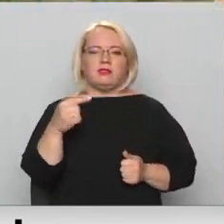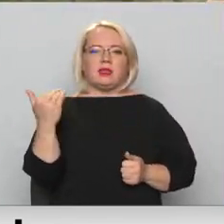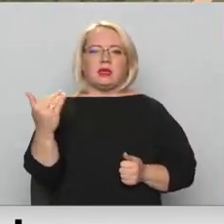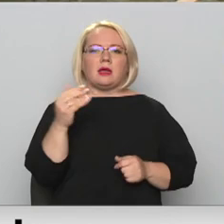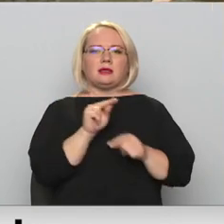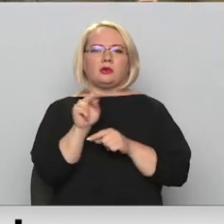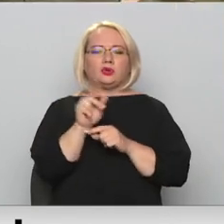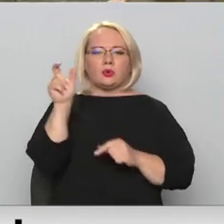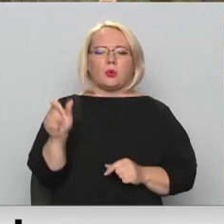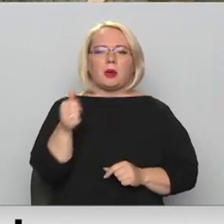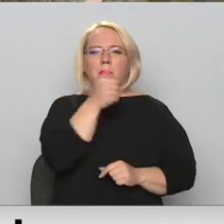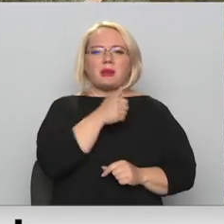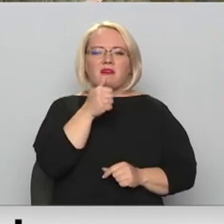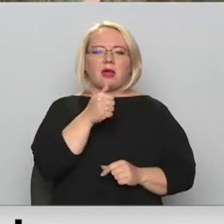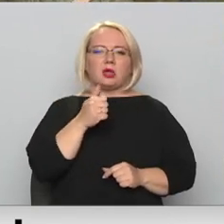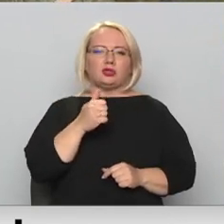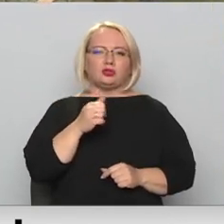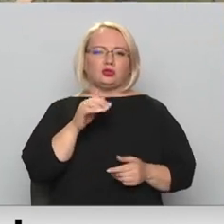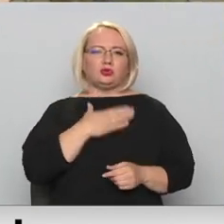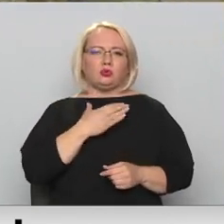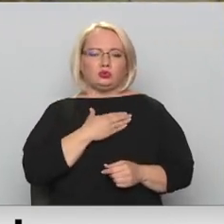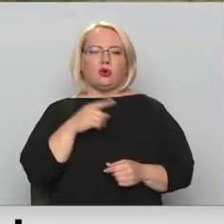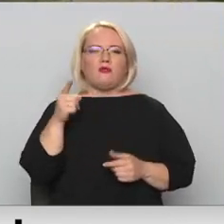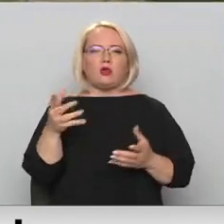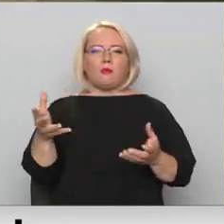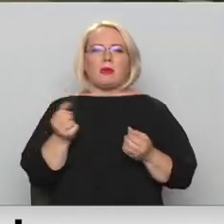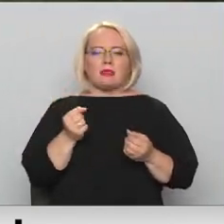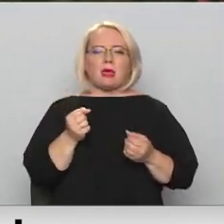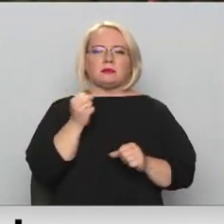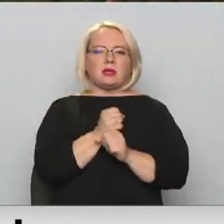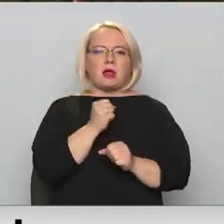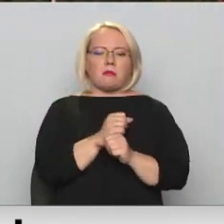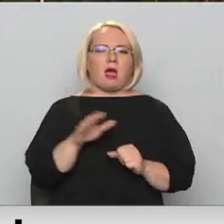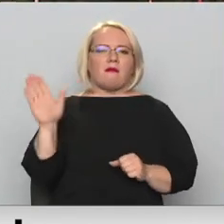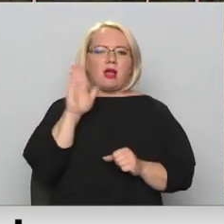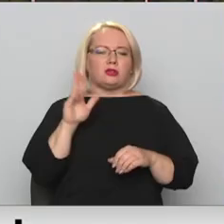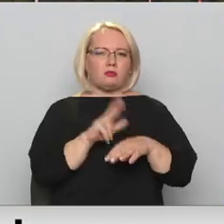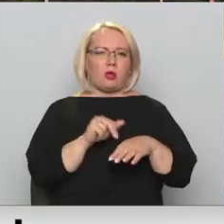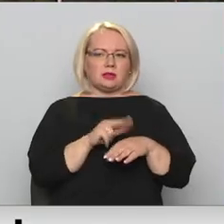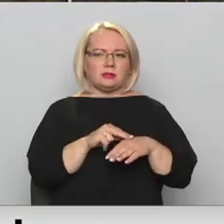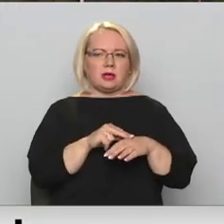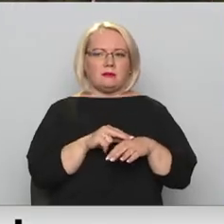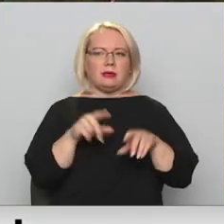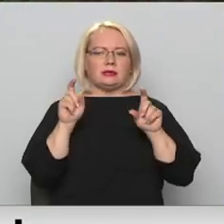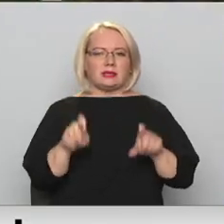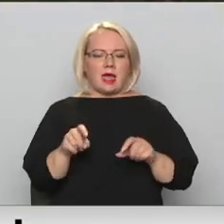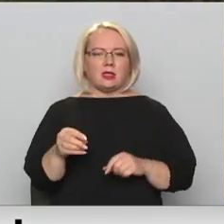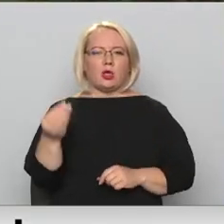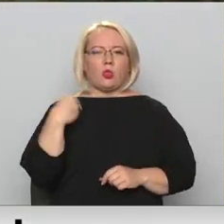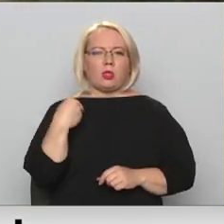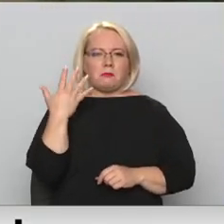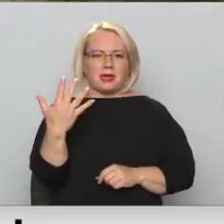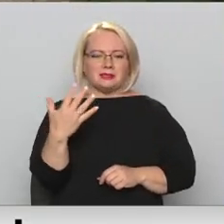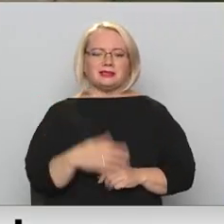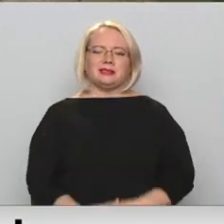suns, kas uz patapinājuma līguma pamata pieņemts darbā valsts policijā. Sēdi. Dod 5.